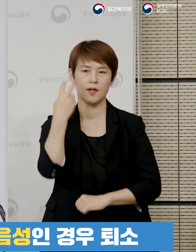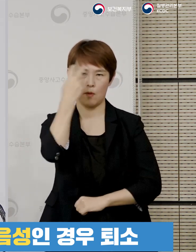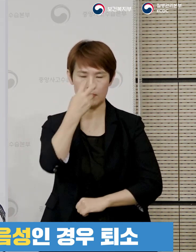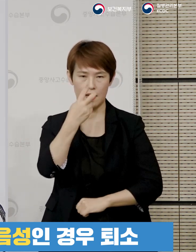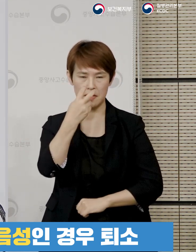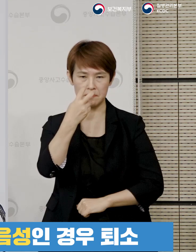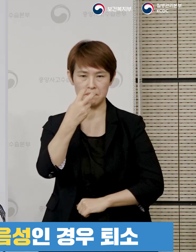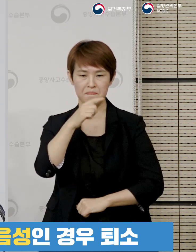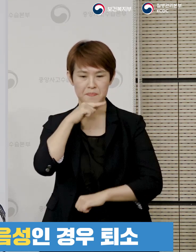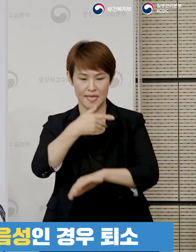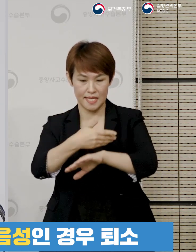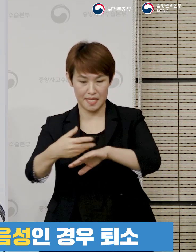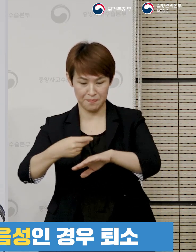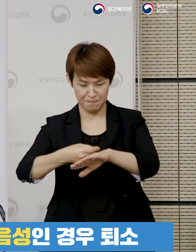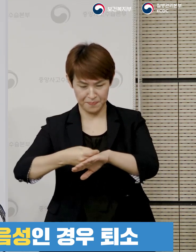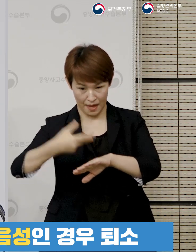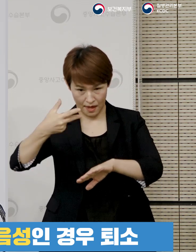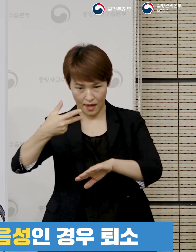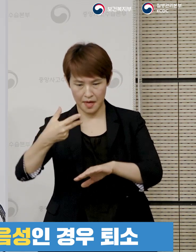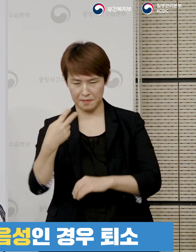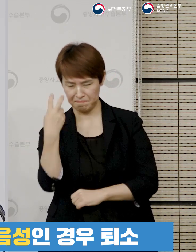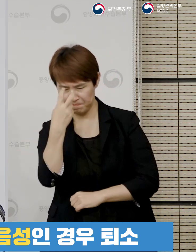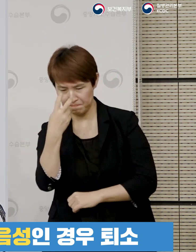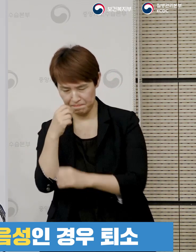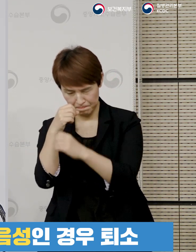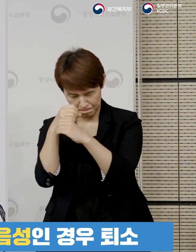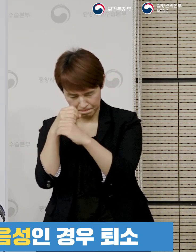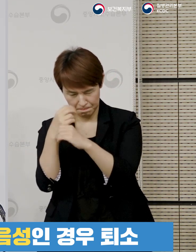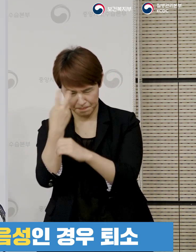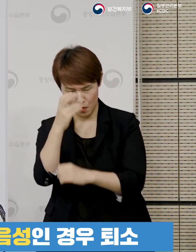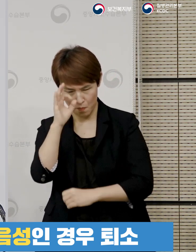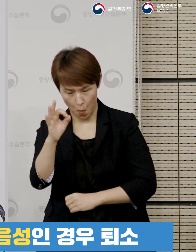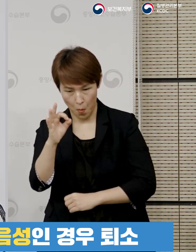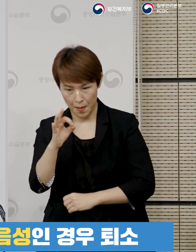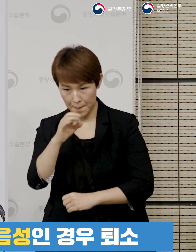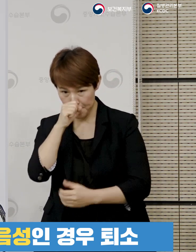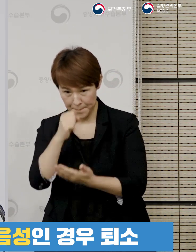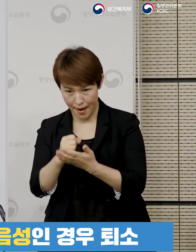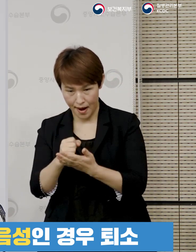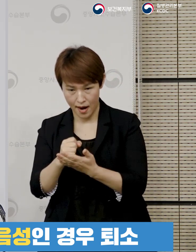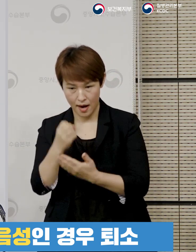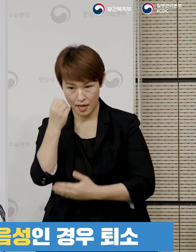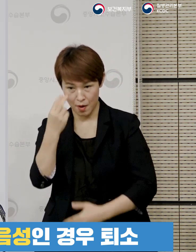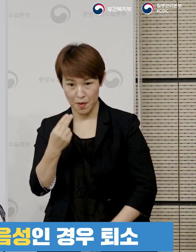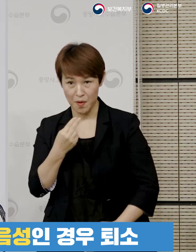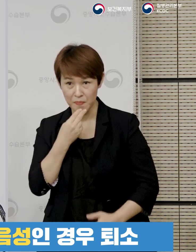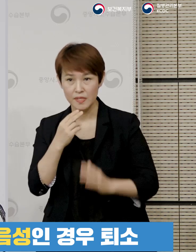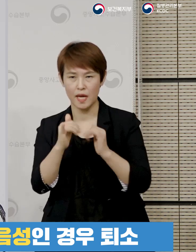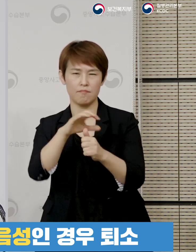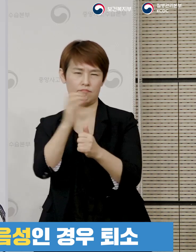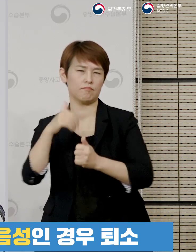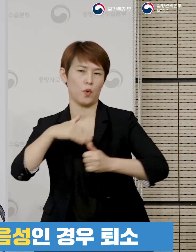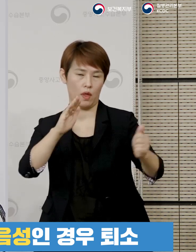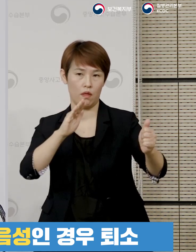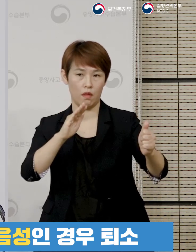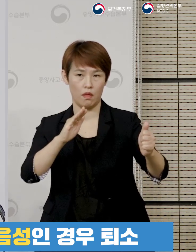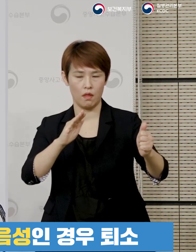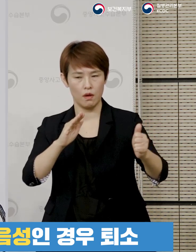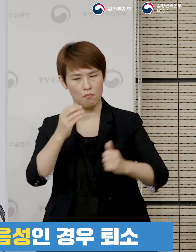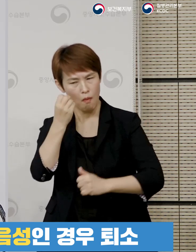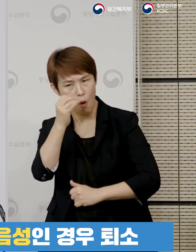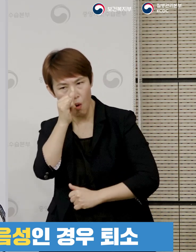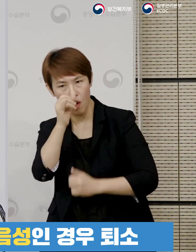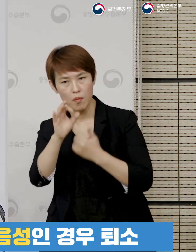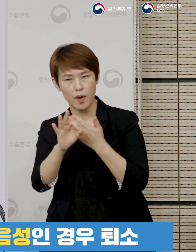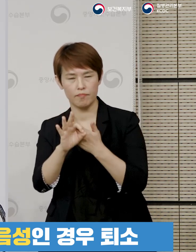최종적으로 검체도 하고 해서 그 증상이 없으신 음성인 분들만 나가고 있는